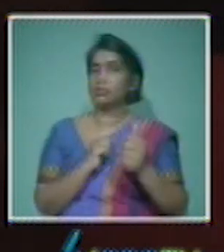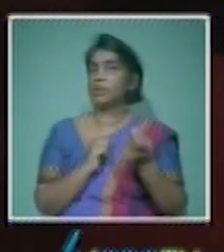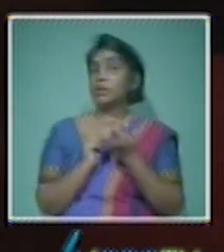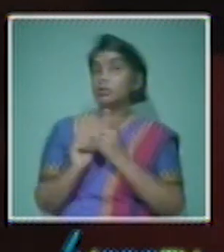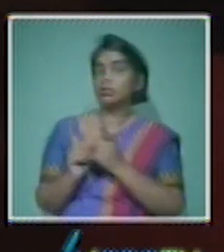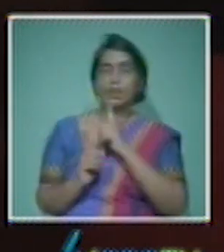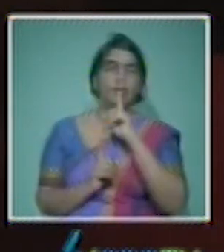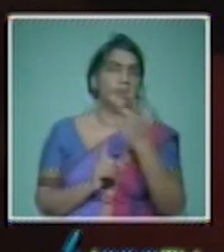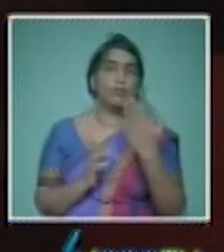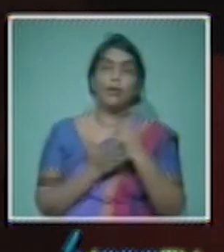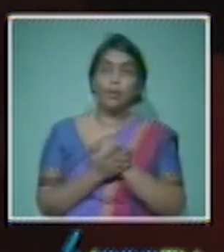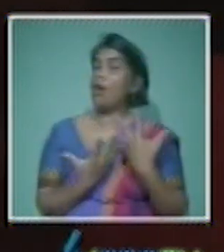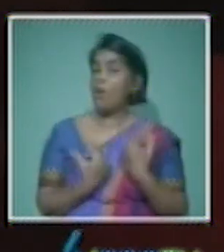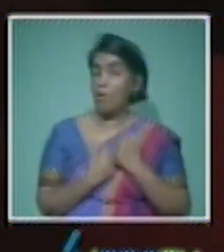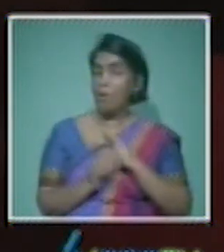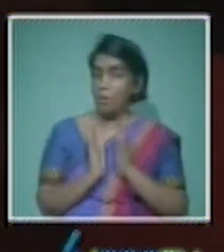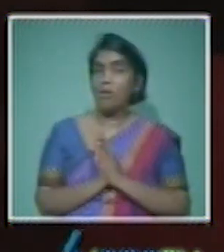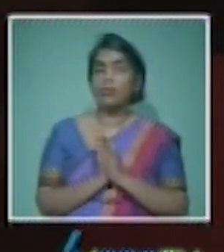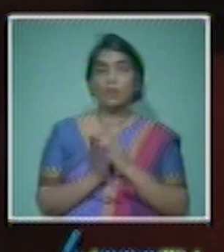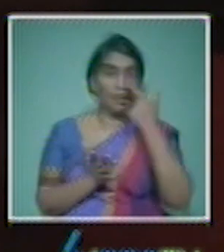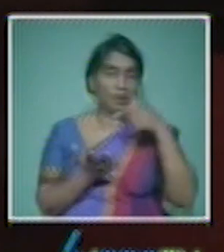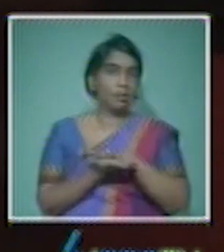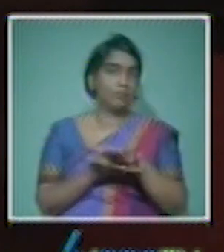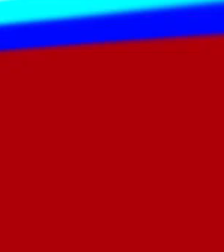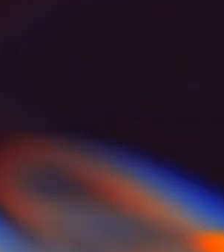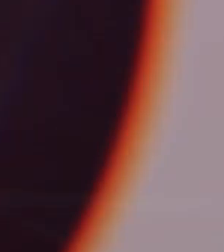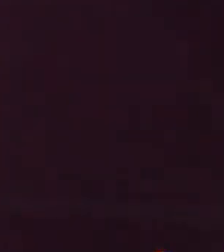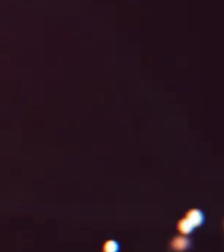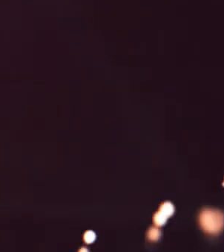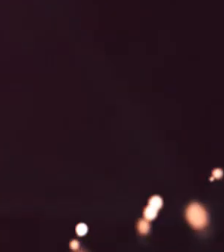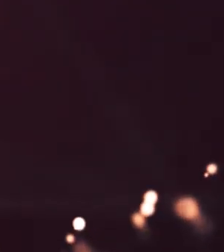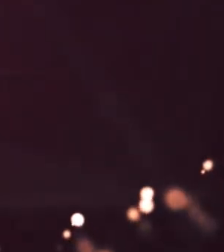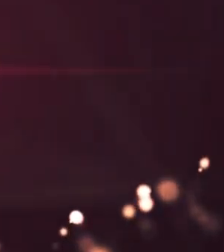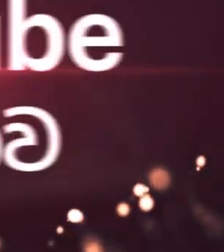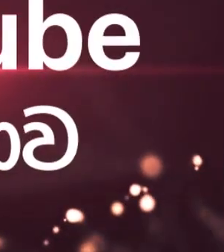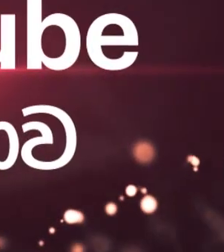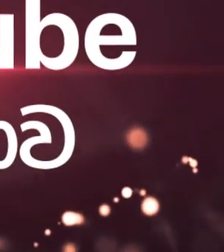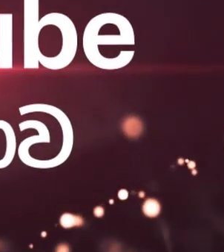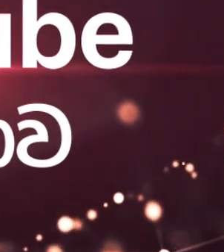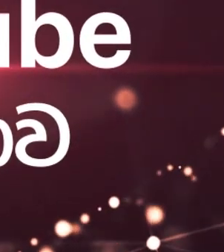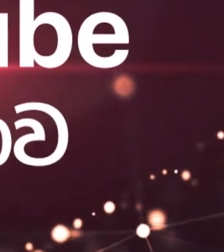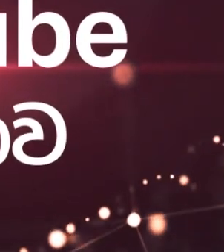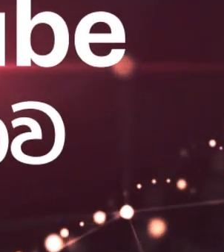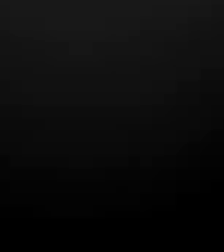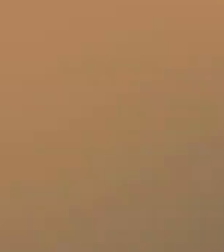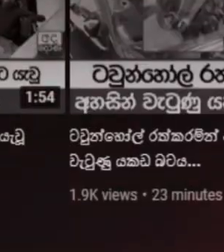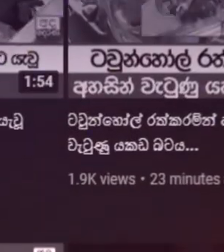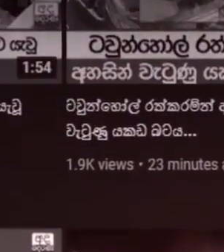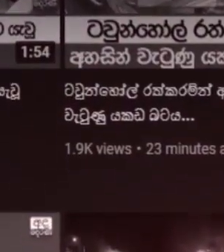තීන්දුව කරන්න බෑ මොකද අපේ සම්පූර්ණ අවශ්‍යතාවය අපේ පිරිපහදුවෙන් අපි පිරිමහ ගන්න නැති නිසා අද දෙරණ YouTube